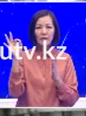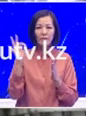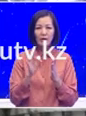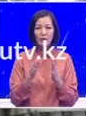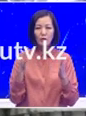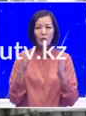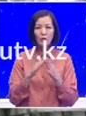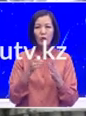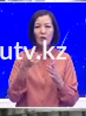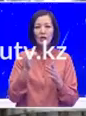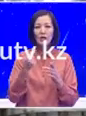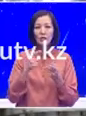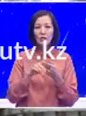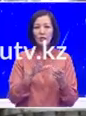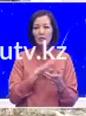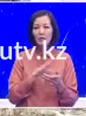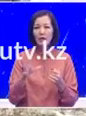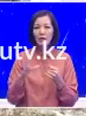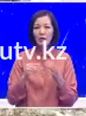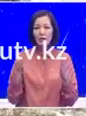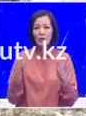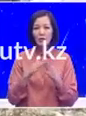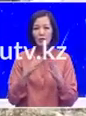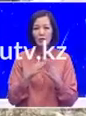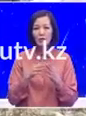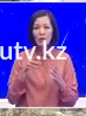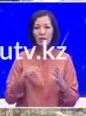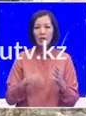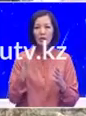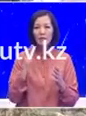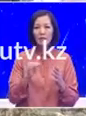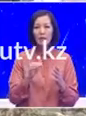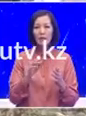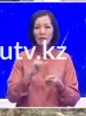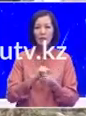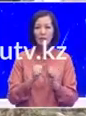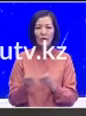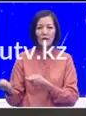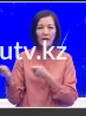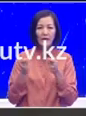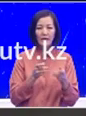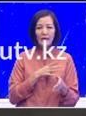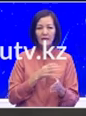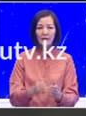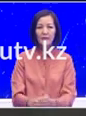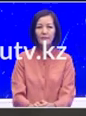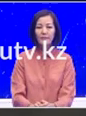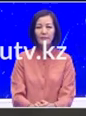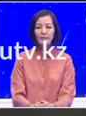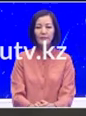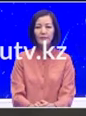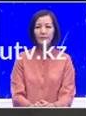әлі көгілдір отынға қол жеткізе алмай отырған жеке сектор тұрғындар үшін 2000 тоннаға жуық көмір әкелінді. Большинство у нас